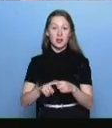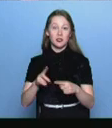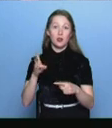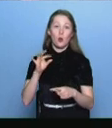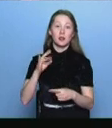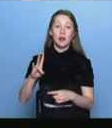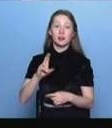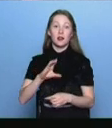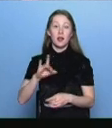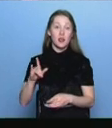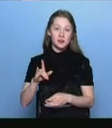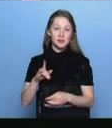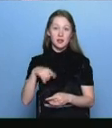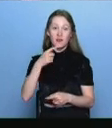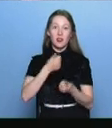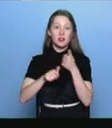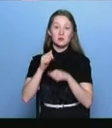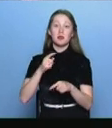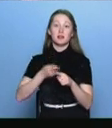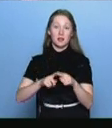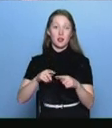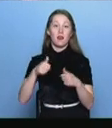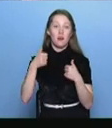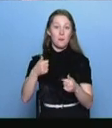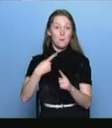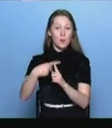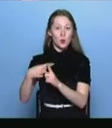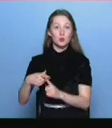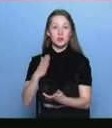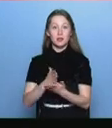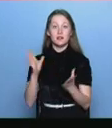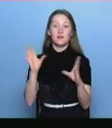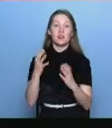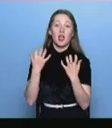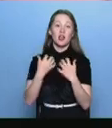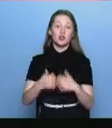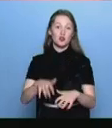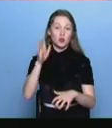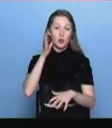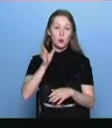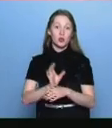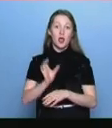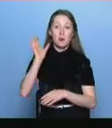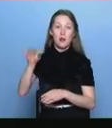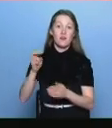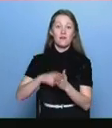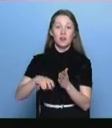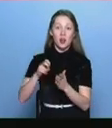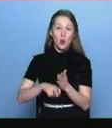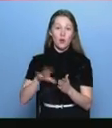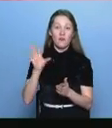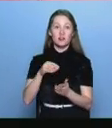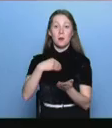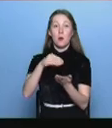онлайн-касс ряд экспертов приветствуют. Плюсы, говорят, есть. Все расчеты моментально будут оказываться в поле зрения налоговиков. Покупатели